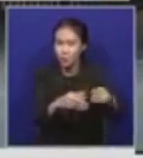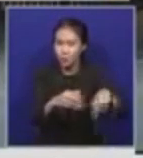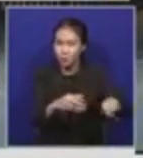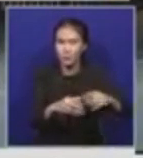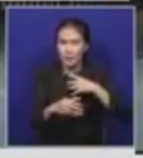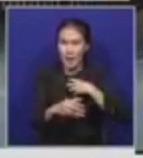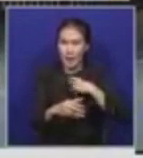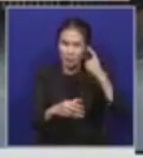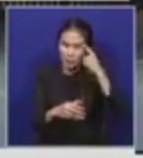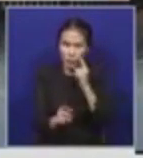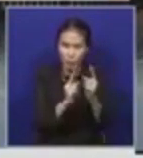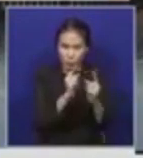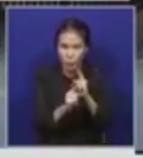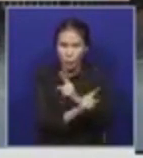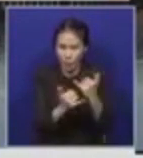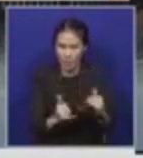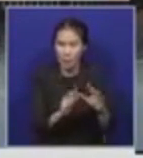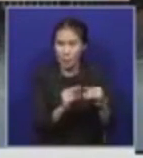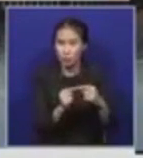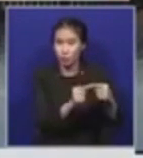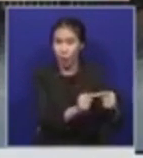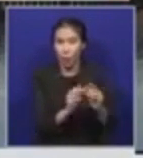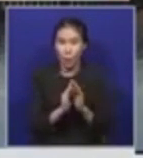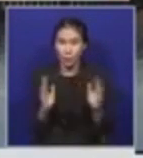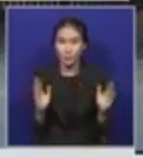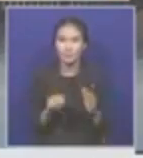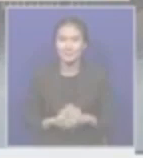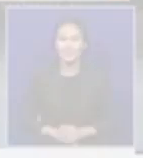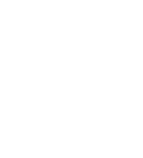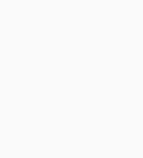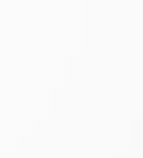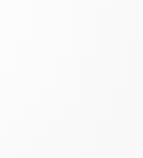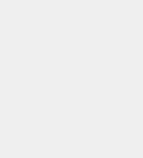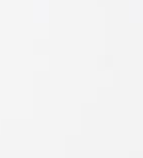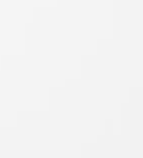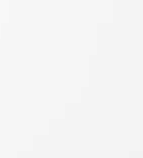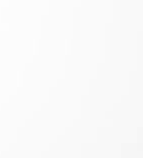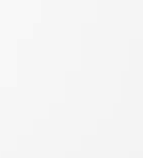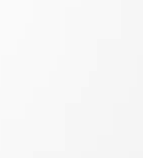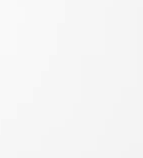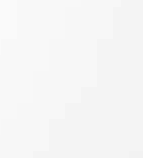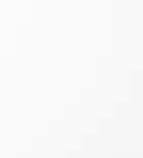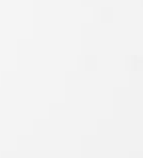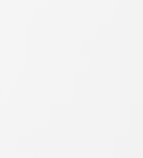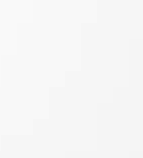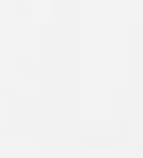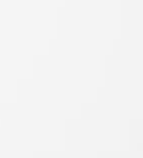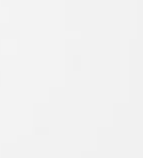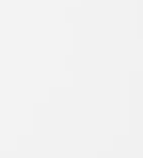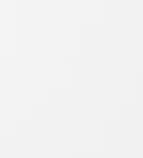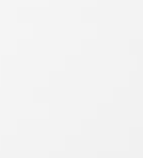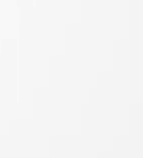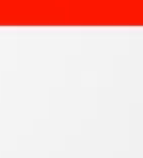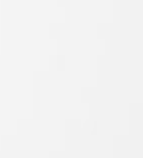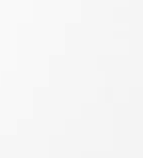ได้พูดคุยในการประชุมต่อไปนะครับขอบคุณมากครับท่านประธานครับ ถ้าชอบคลิปนี้อย่าลืมกดติดต